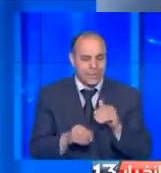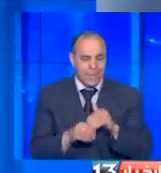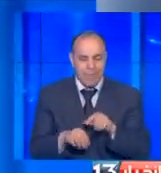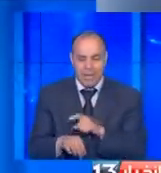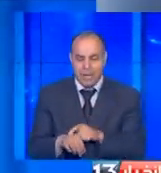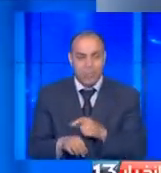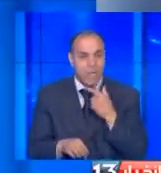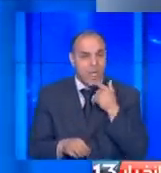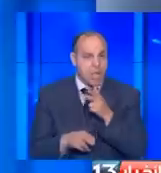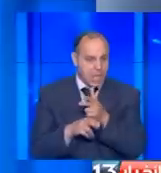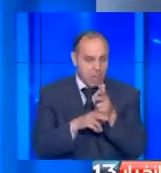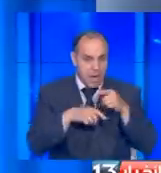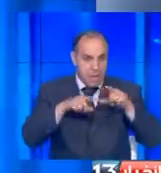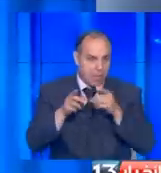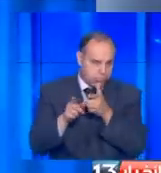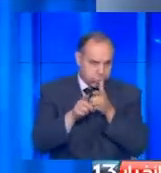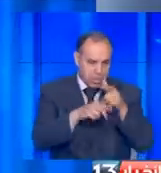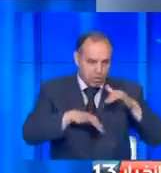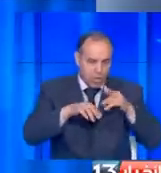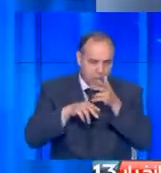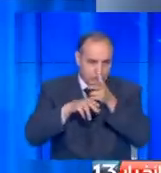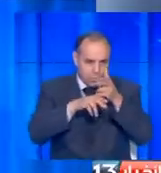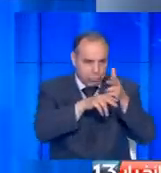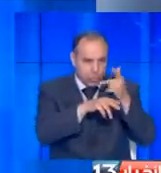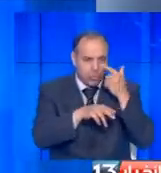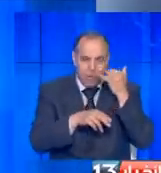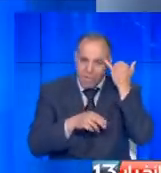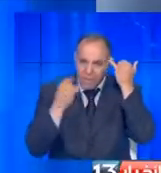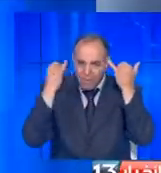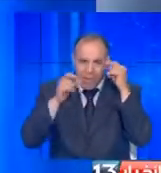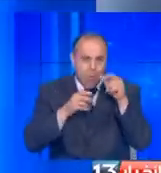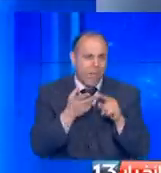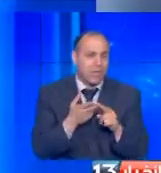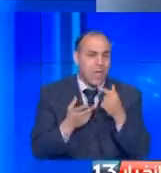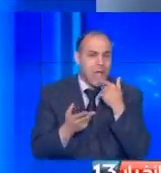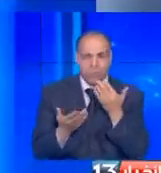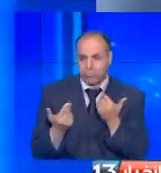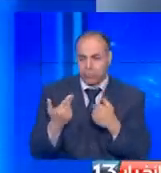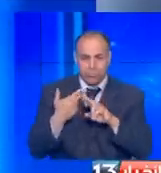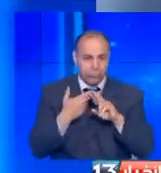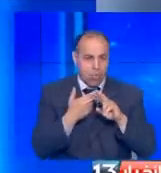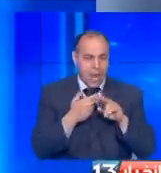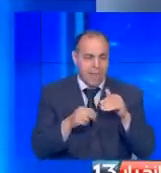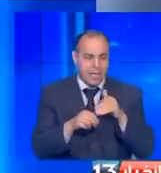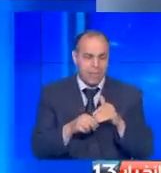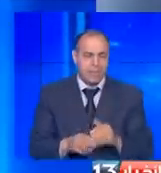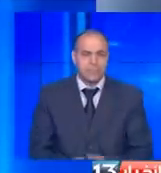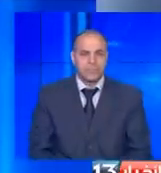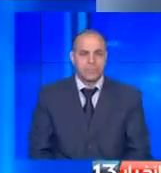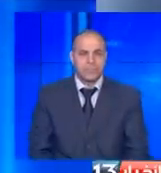البلدية. كاميرا الأخبار خرجت إلى الشارع التونسي لرصد آراء المواطنين وانتظاراتهم من هذه